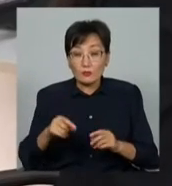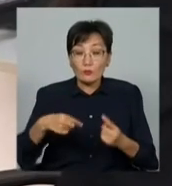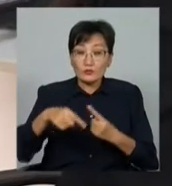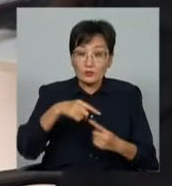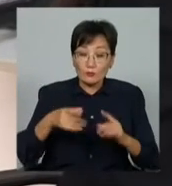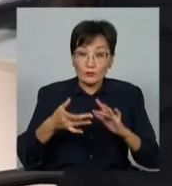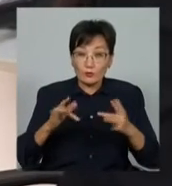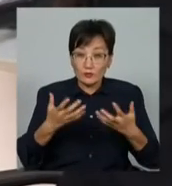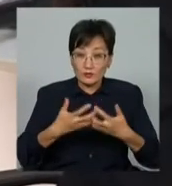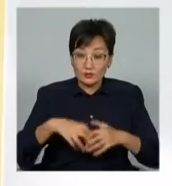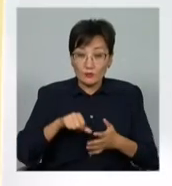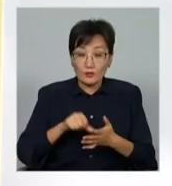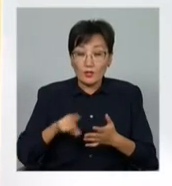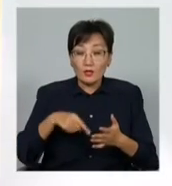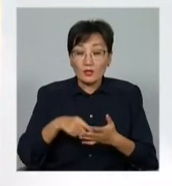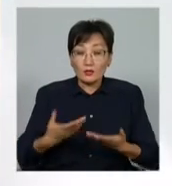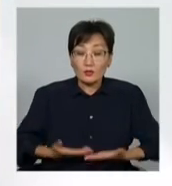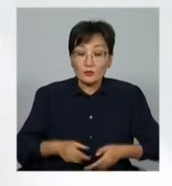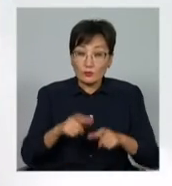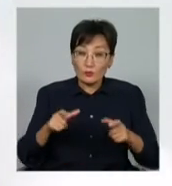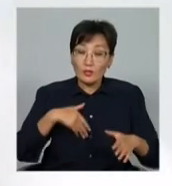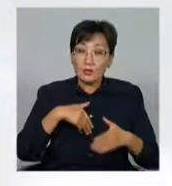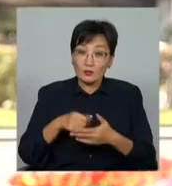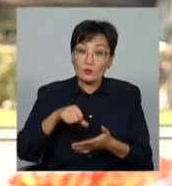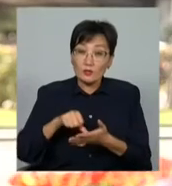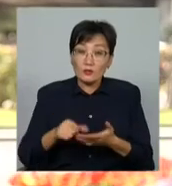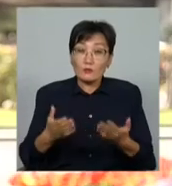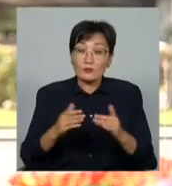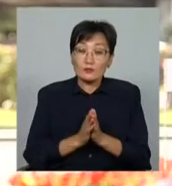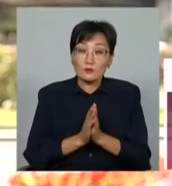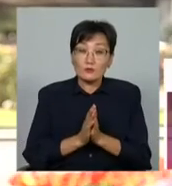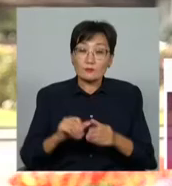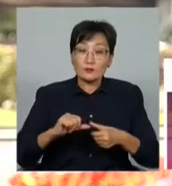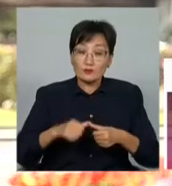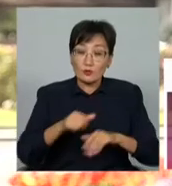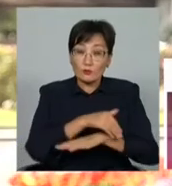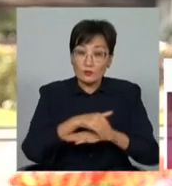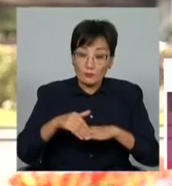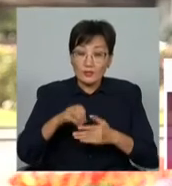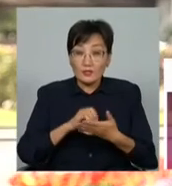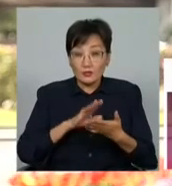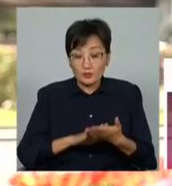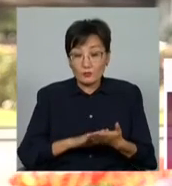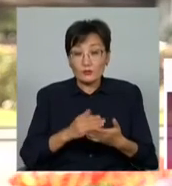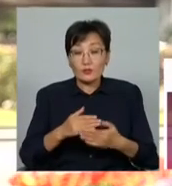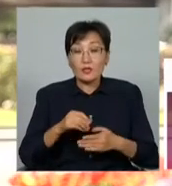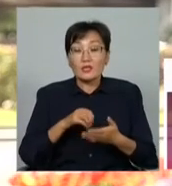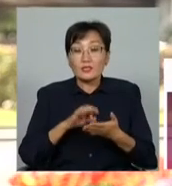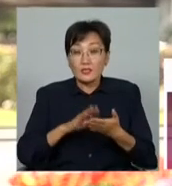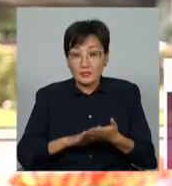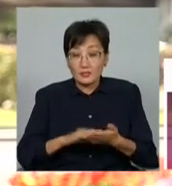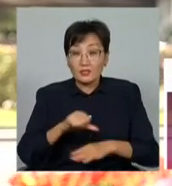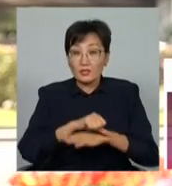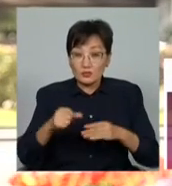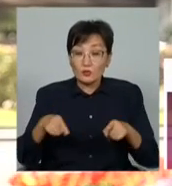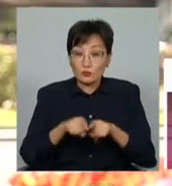де онлайн санаққа қатысып, қала тұрғындарынан белсенді болуды өтінді. Өзіңіздің тұрақты мекенжайыңызды бір тіркейсіз, тіркелген мекенжайыңызды бір тіркейсіз. Сол